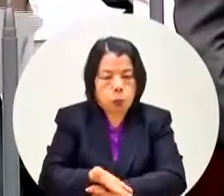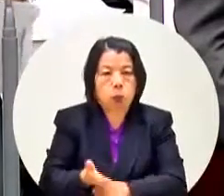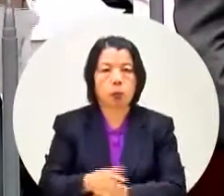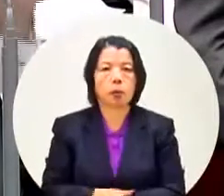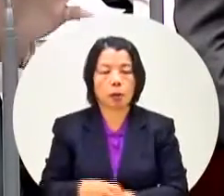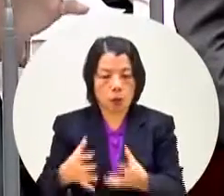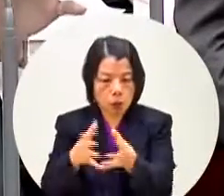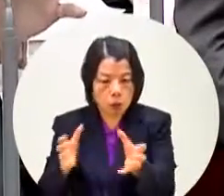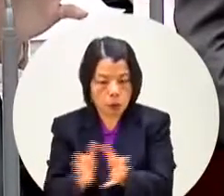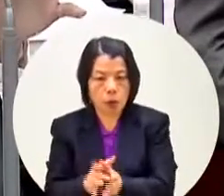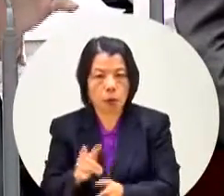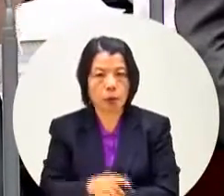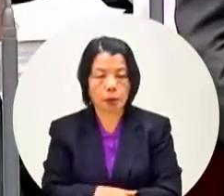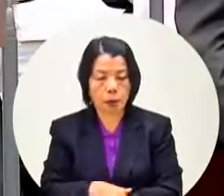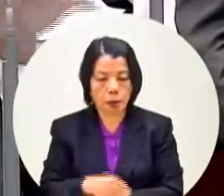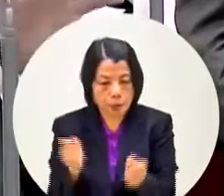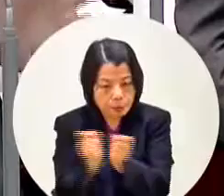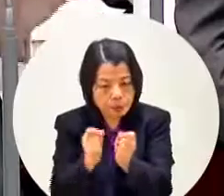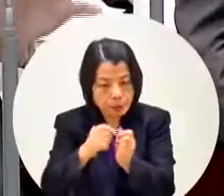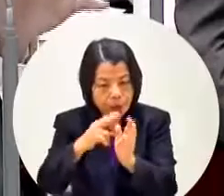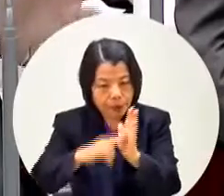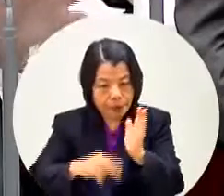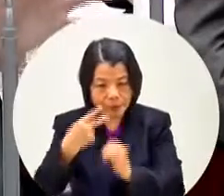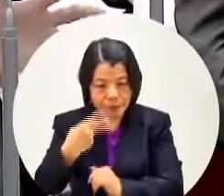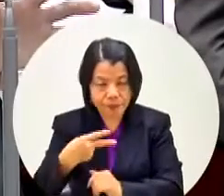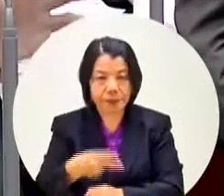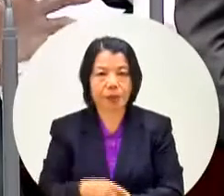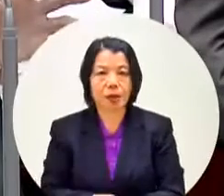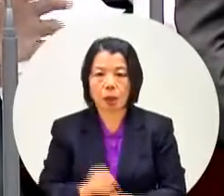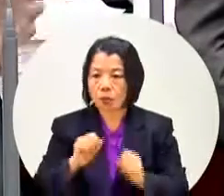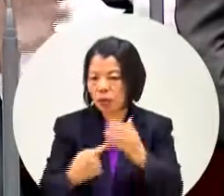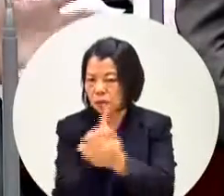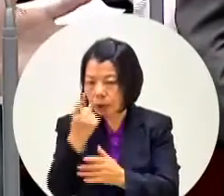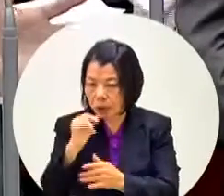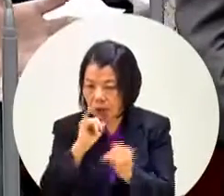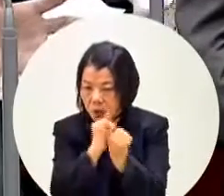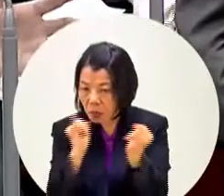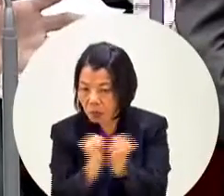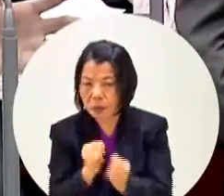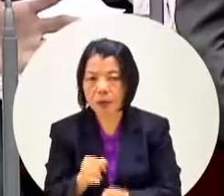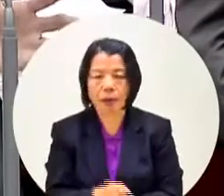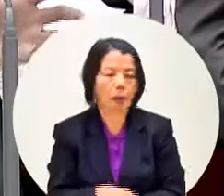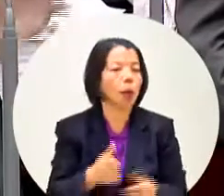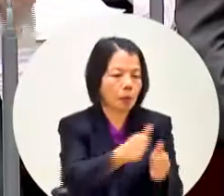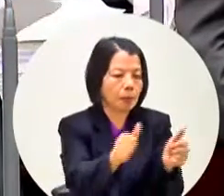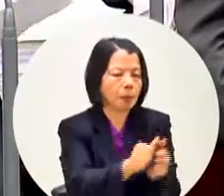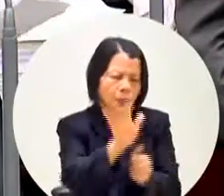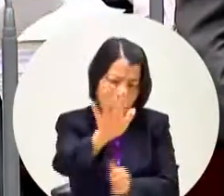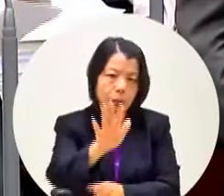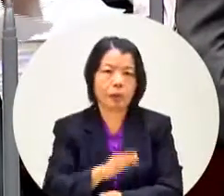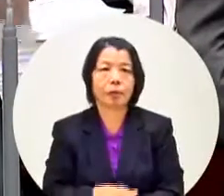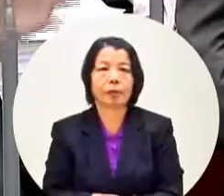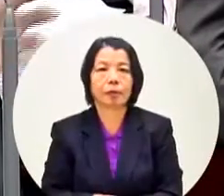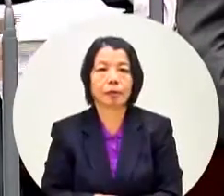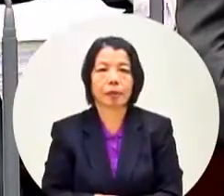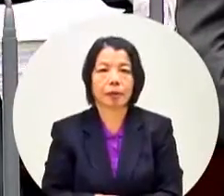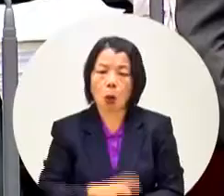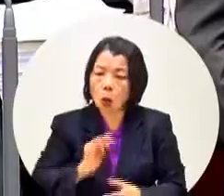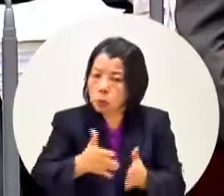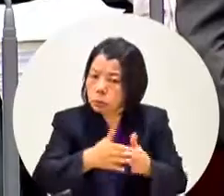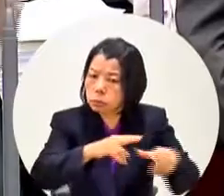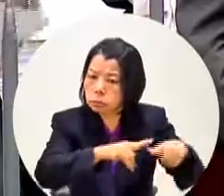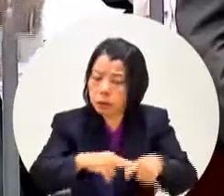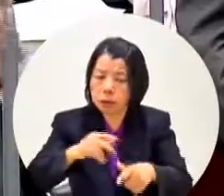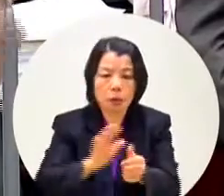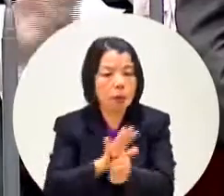心？ 动保这个 动物有爱心 哈。 对，那本席在这边来说的话哈，想要告诉我们所有的市府